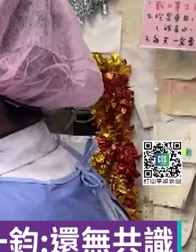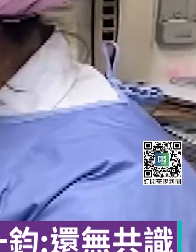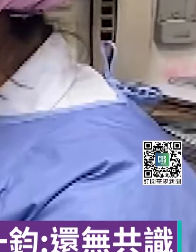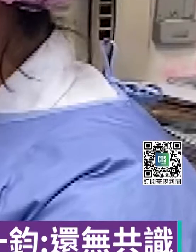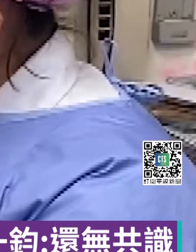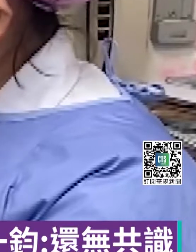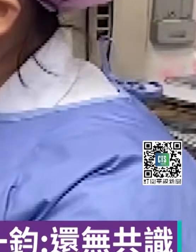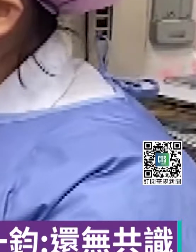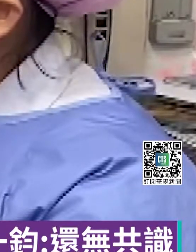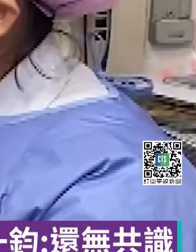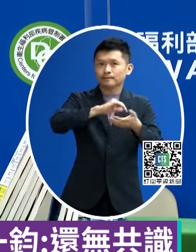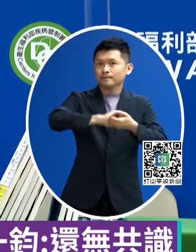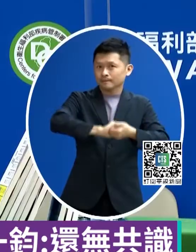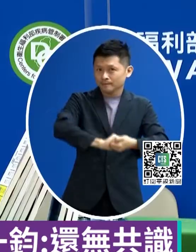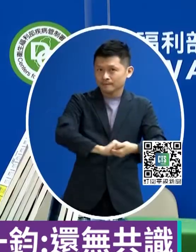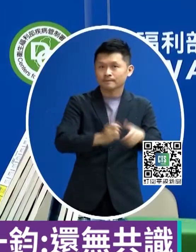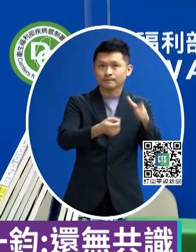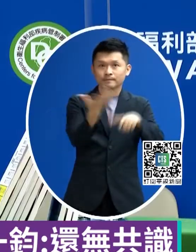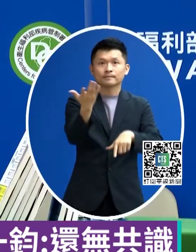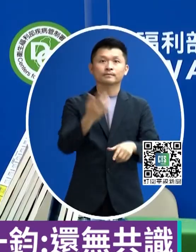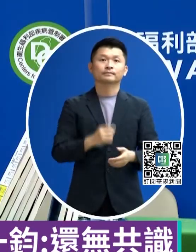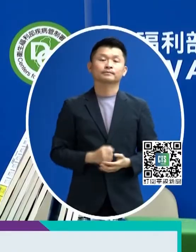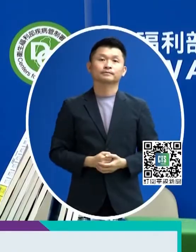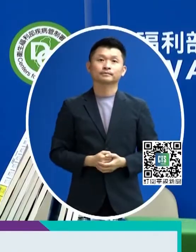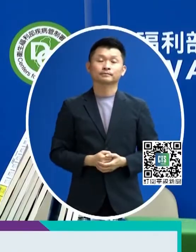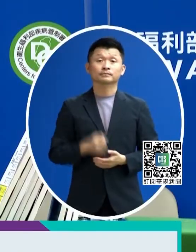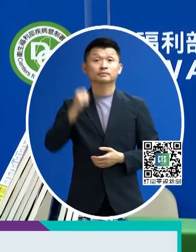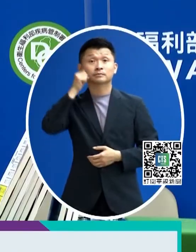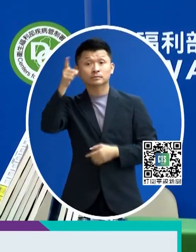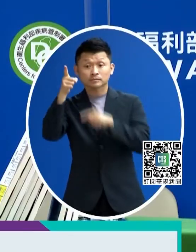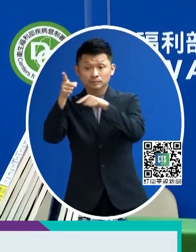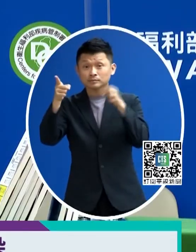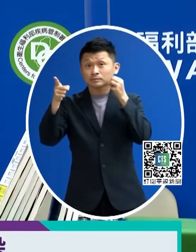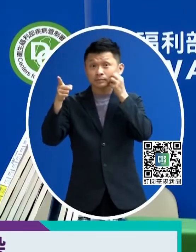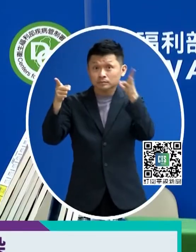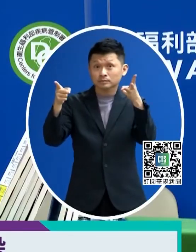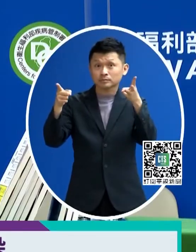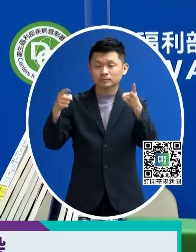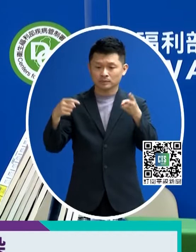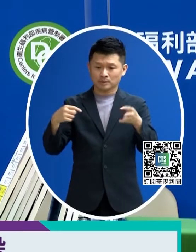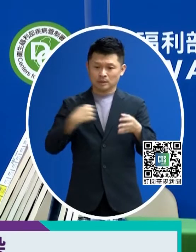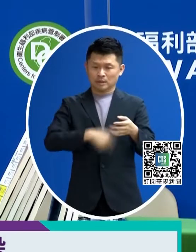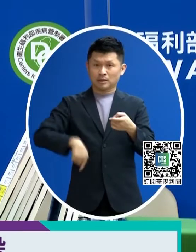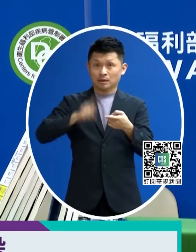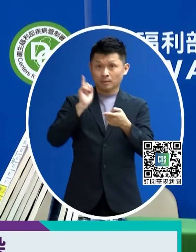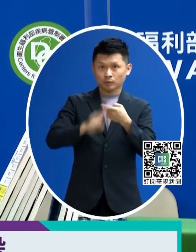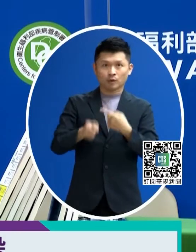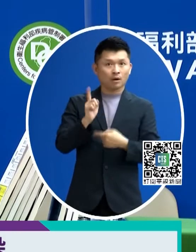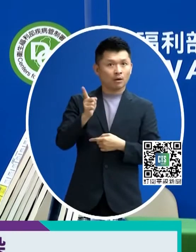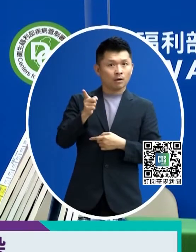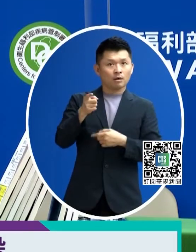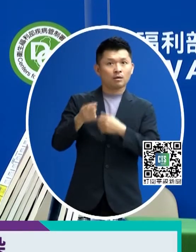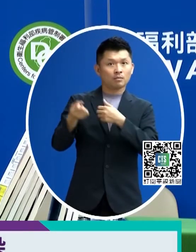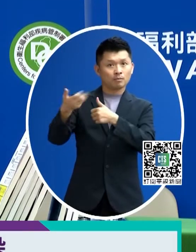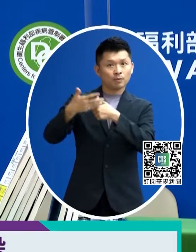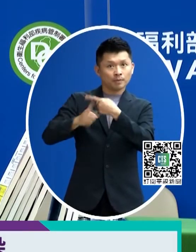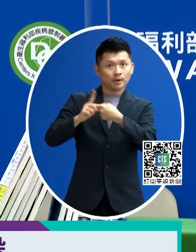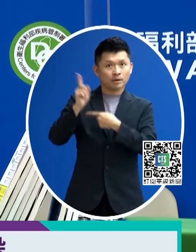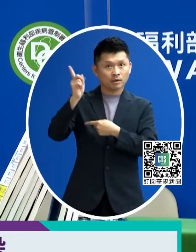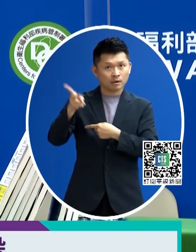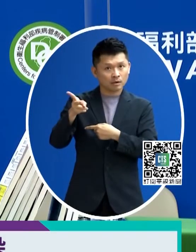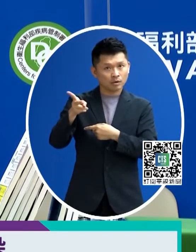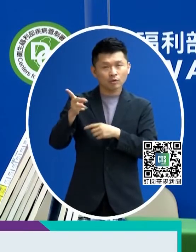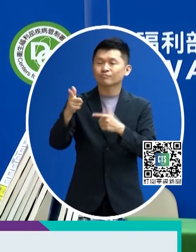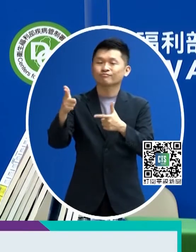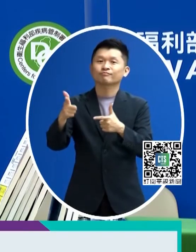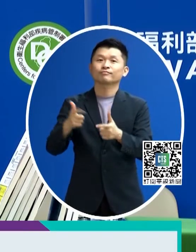感染的定义如何搭上。 那并不是说1到3个月内出现相关的一些症状就算是二次感染，这个里头还有一